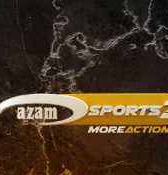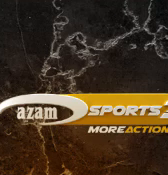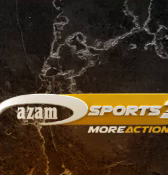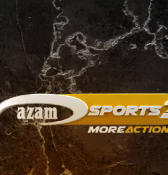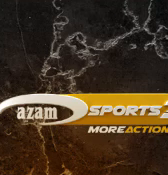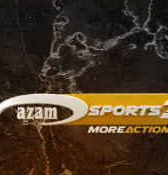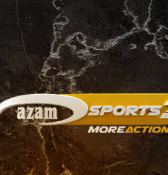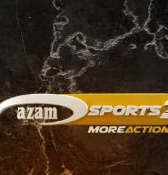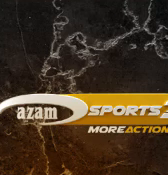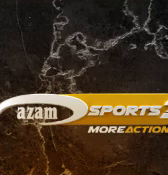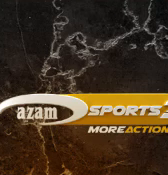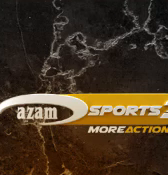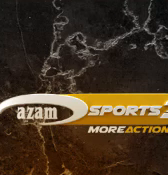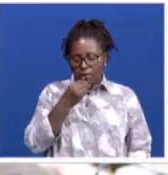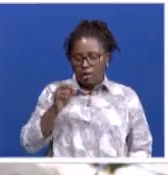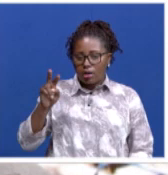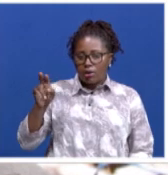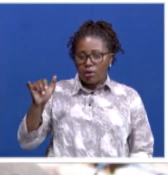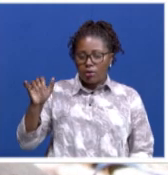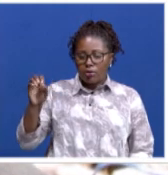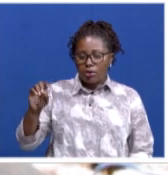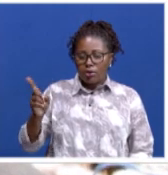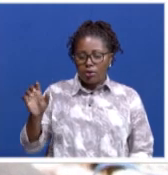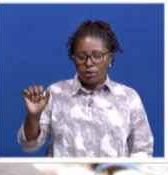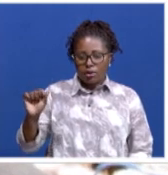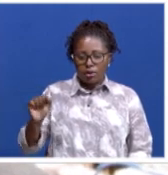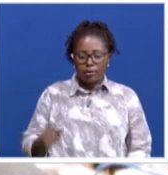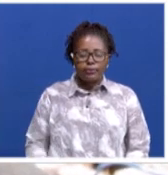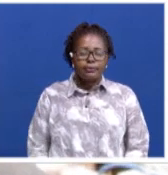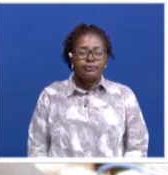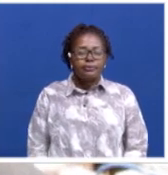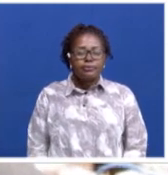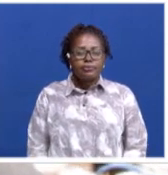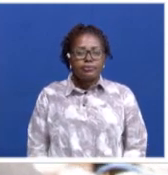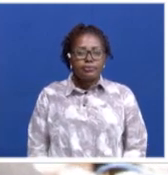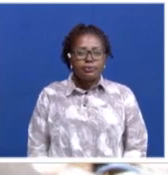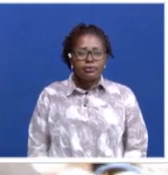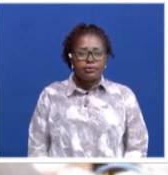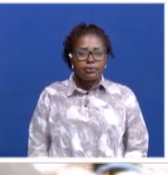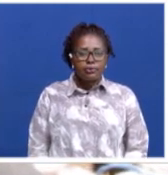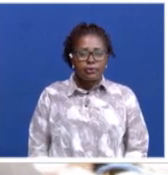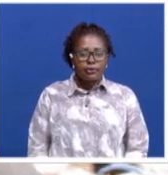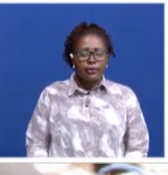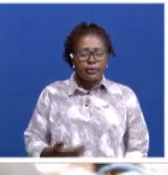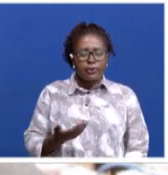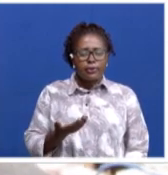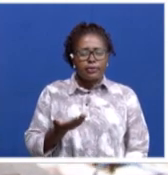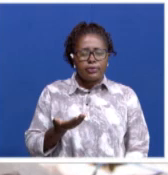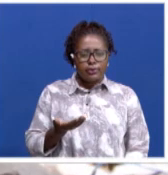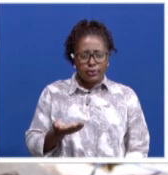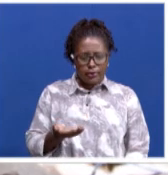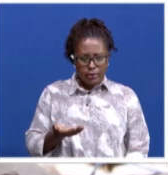uoga niku neta shen kuchu wat nut na